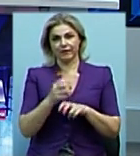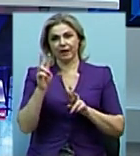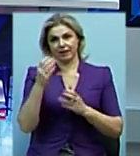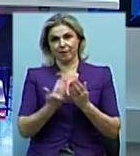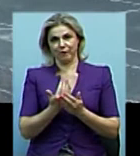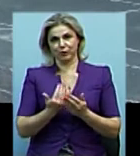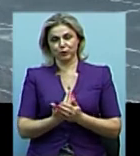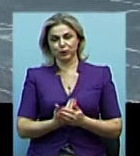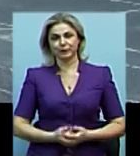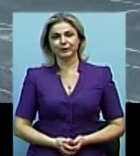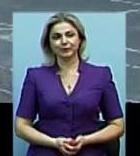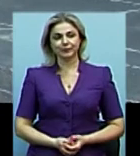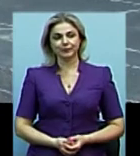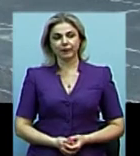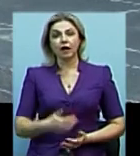випуску.